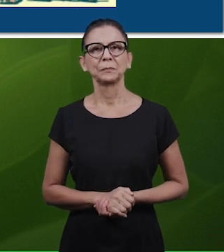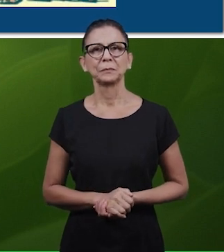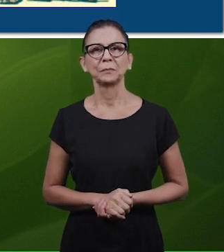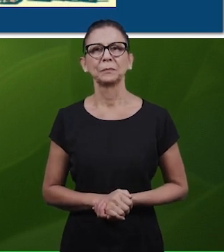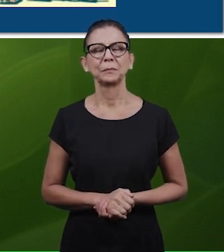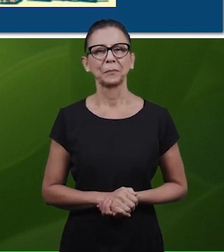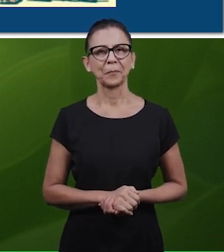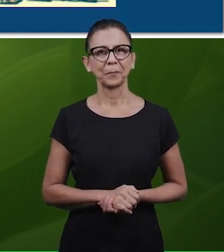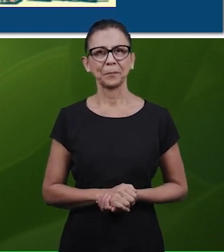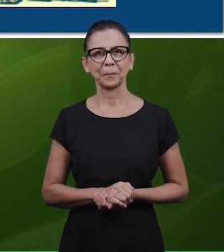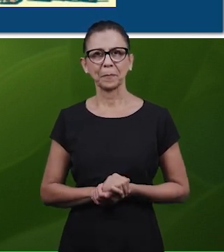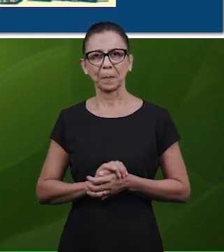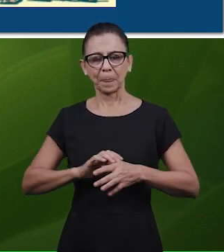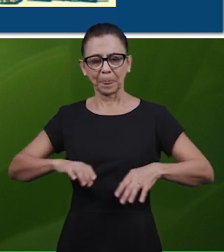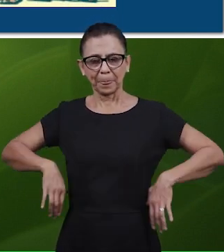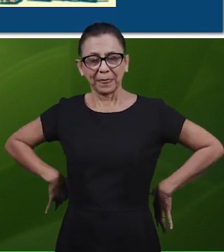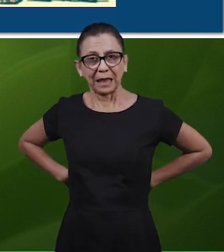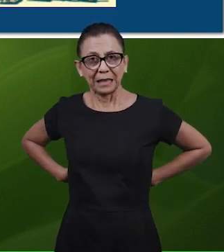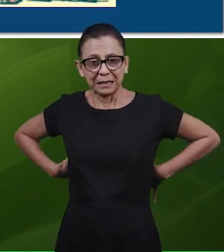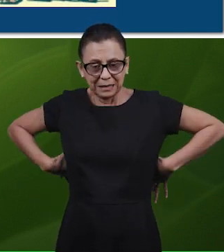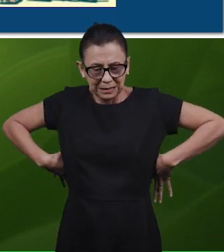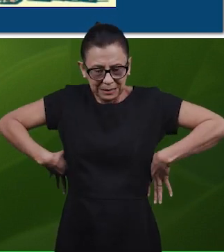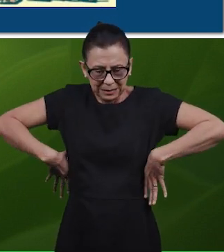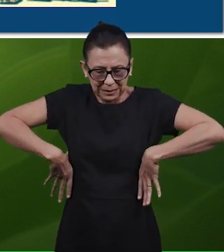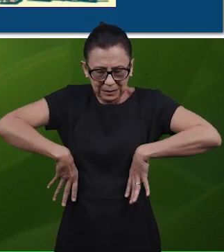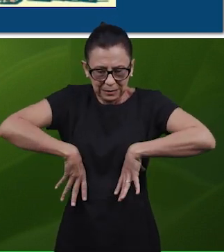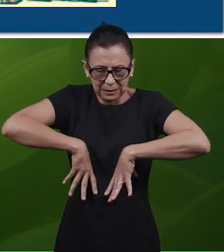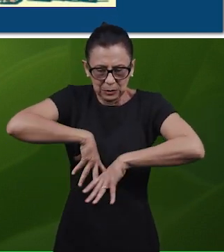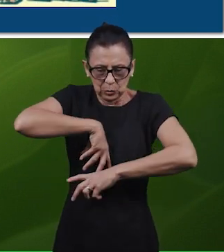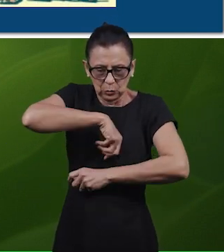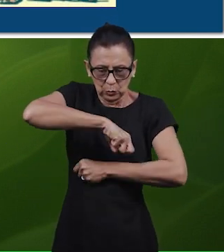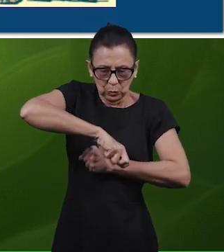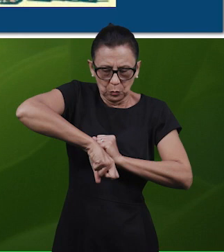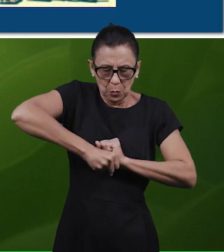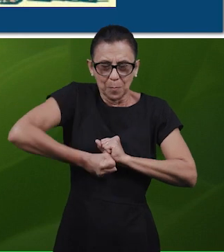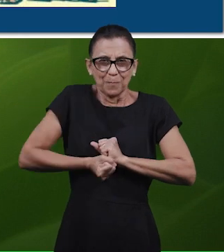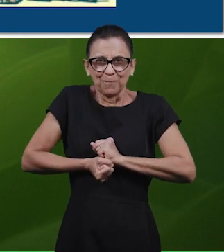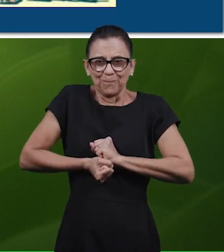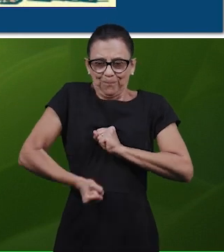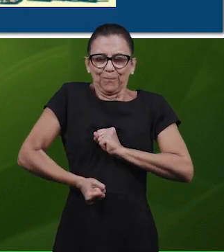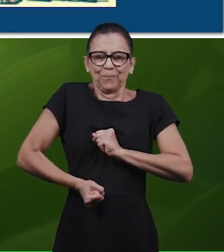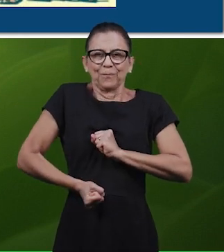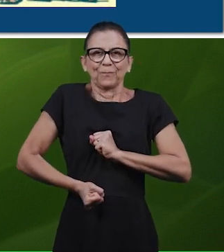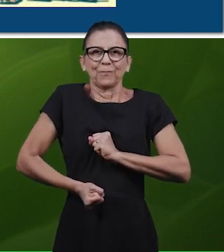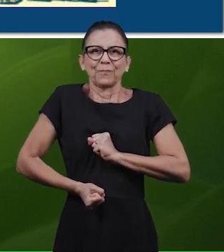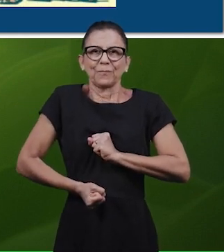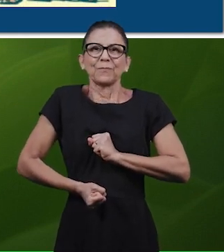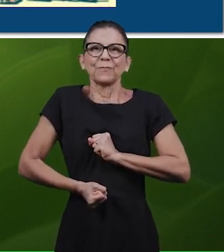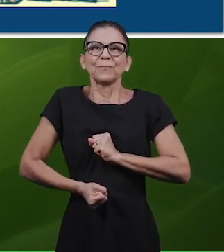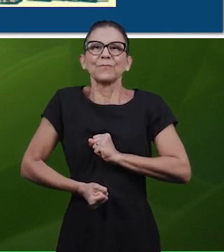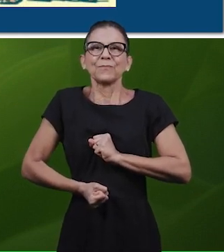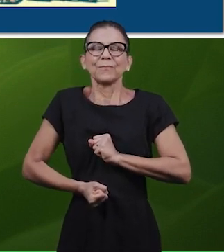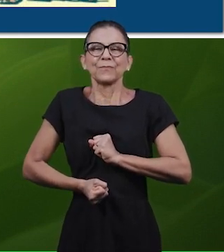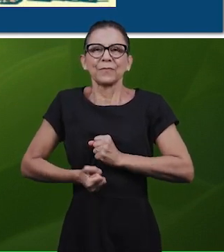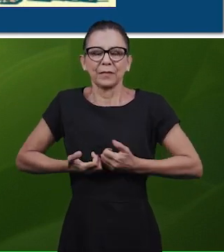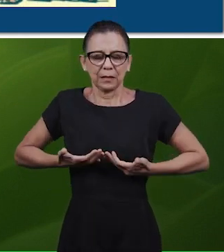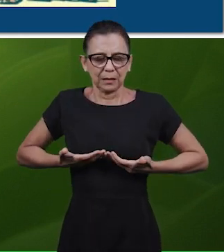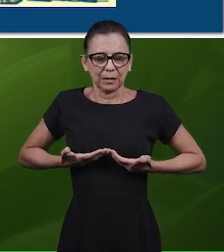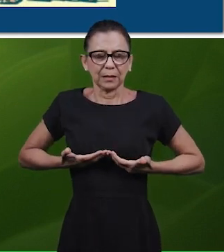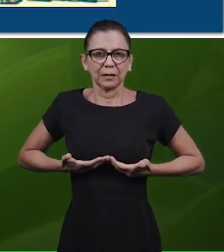Cendre, c'est le même que est accroché dans la hauteur de la